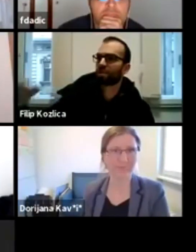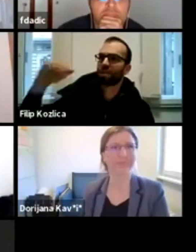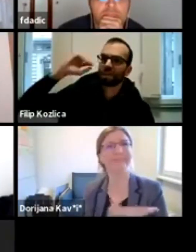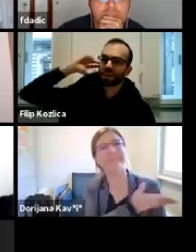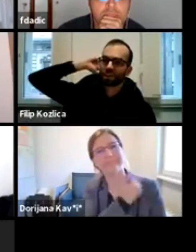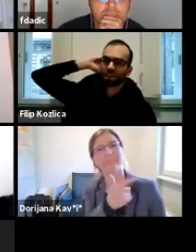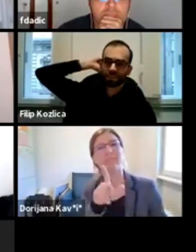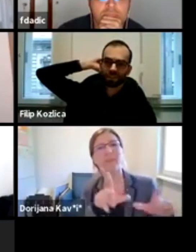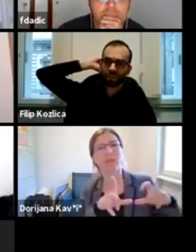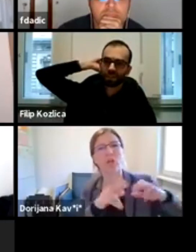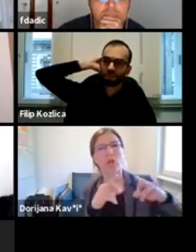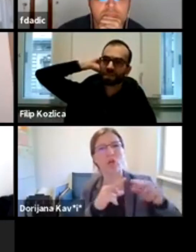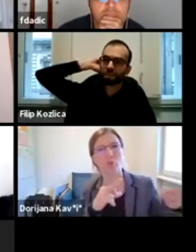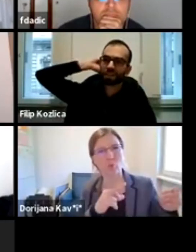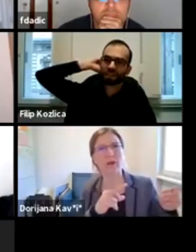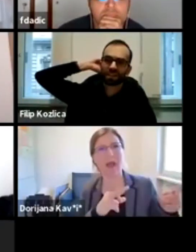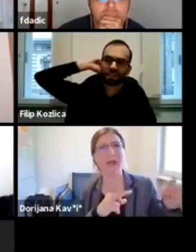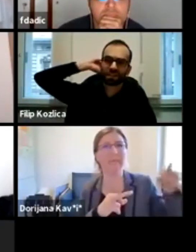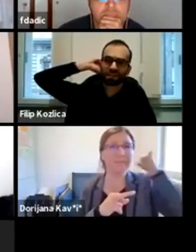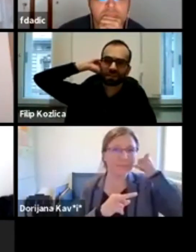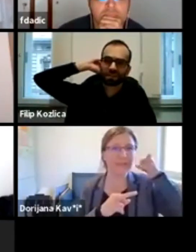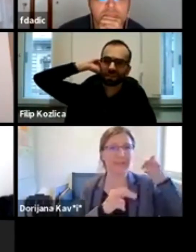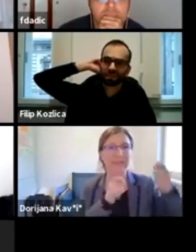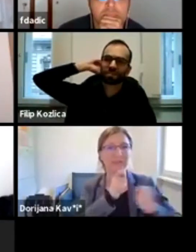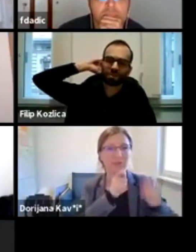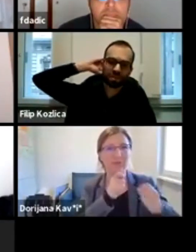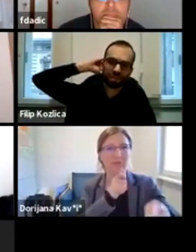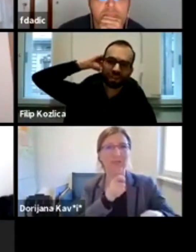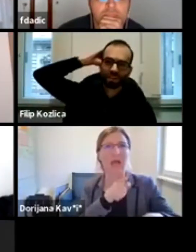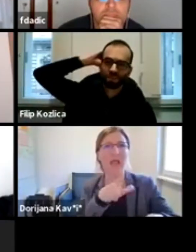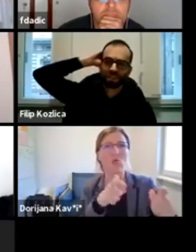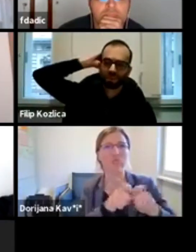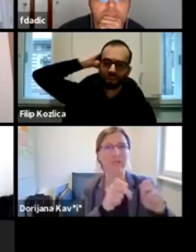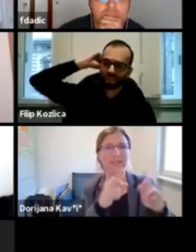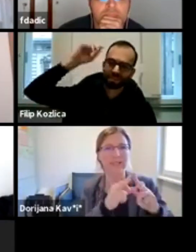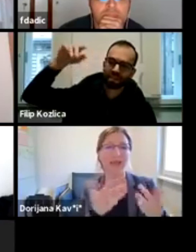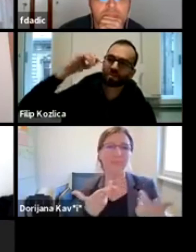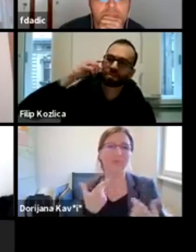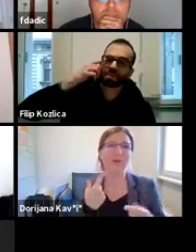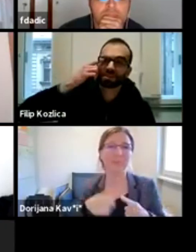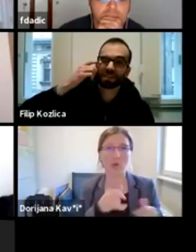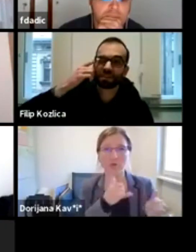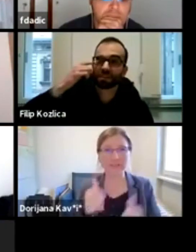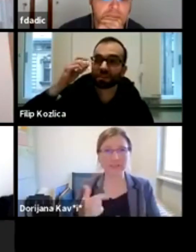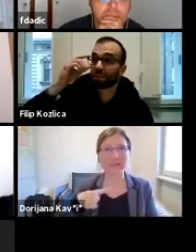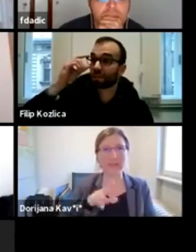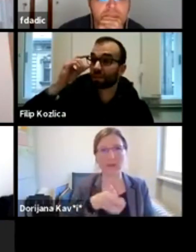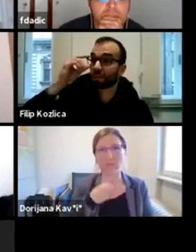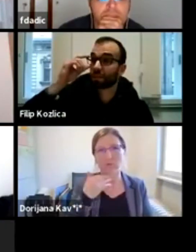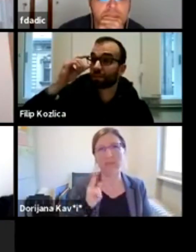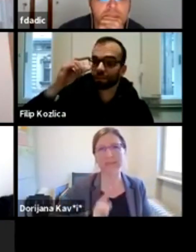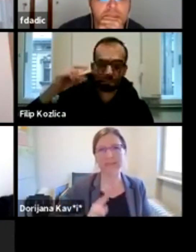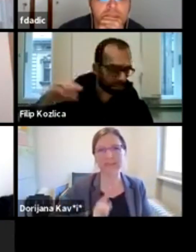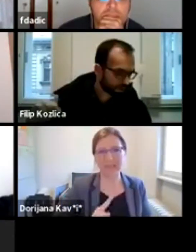naš tehnička podrška razgovara sa Ljubicom radi nekih tehničkih poteškoća. Ako smo imali toliko strpljenja, imat ćemo